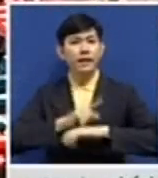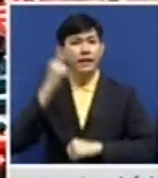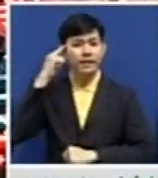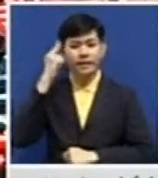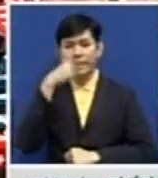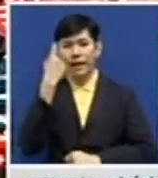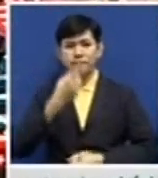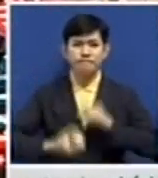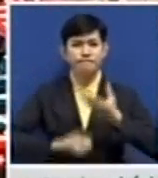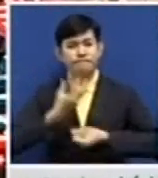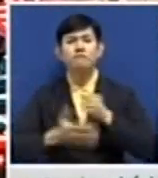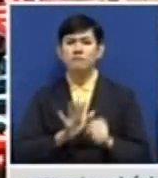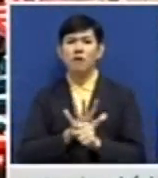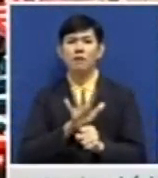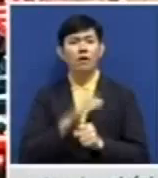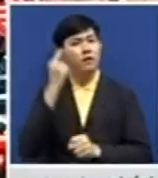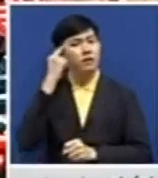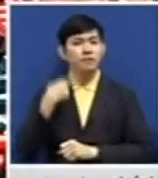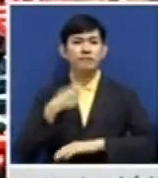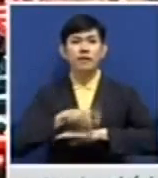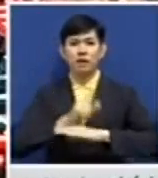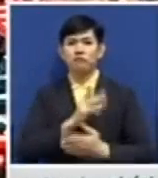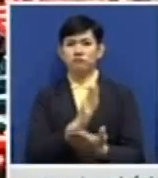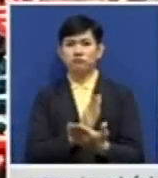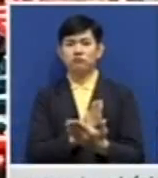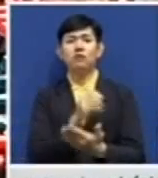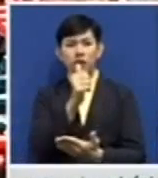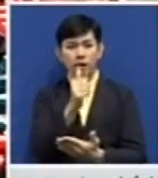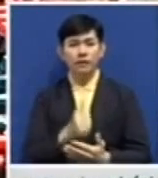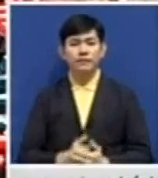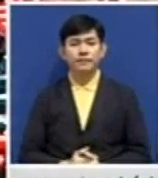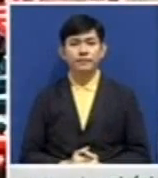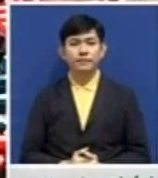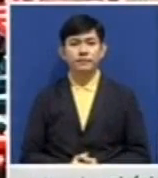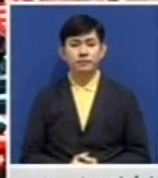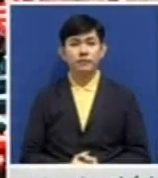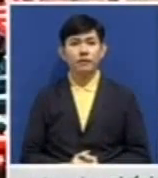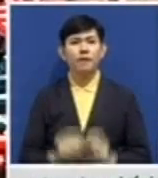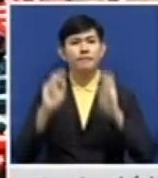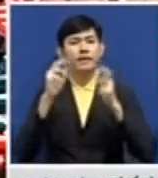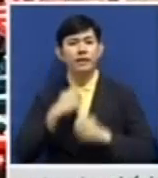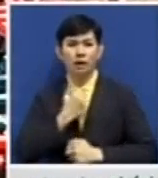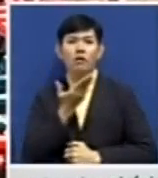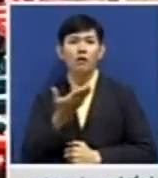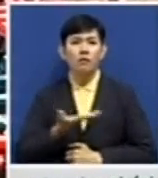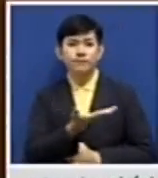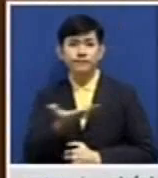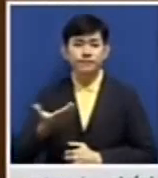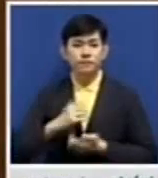ใดอภิปรายพอสมควรแล้วประธานจะให้ผู้นั้นยุติการอภิปรายก็ได้ประเด็นอีกข้อหนึ่งที่ขอพวกเรา